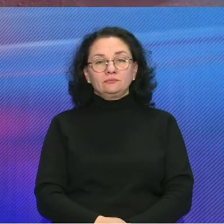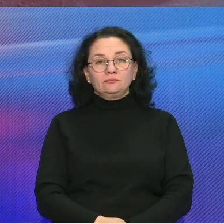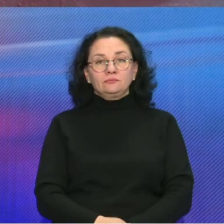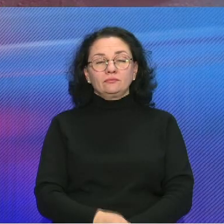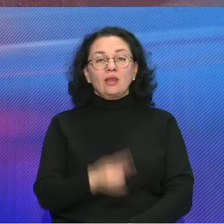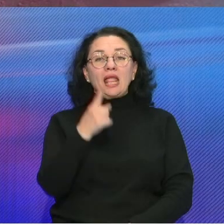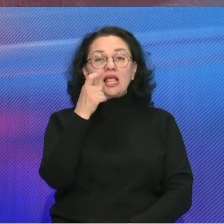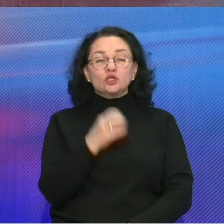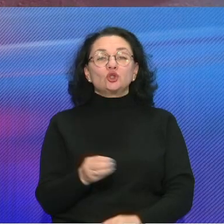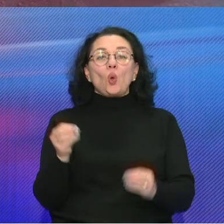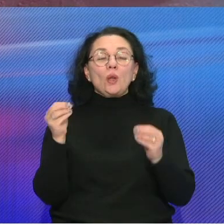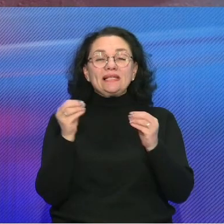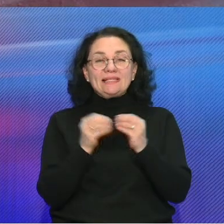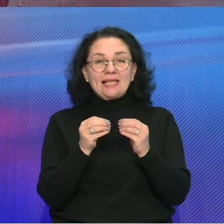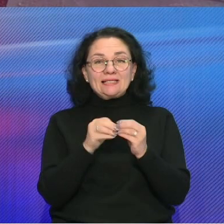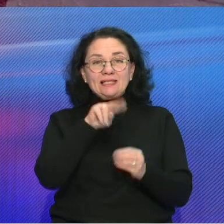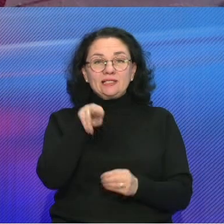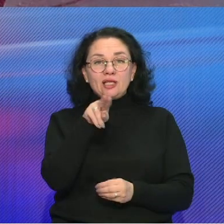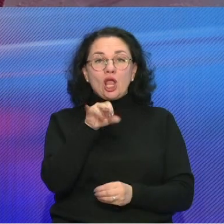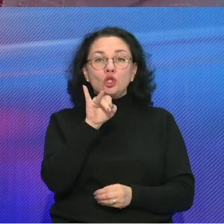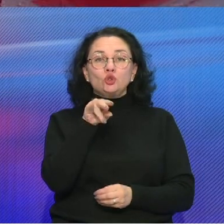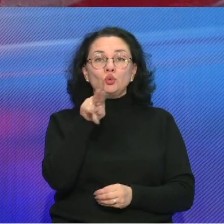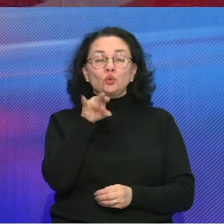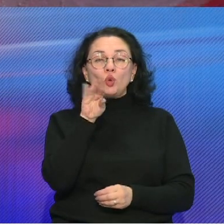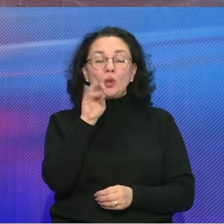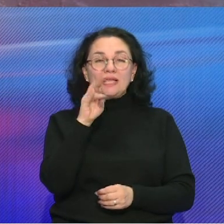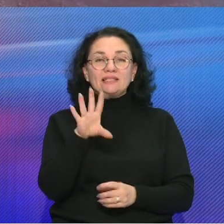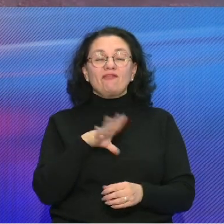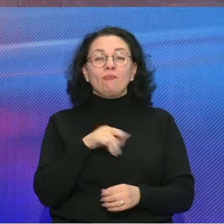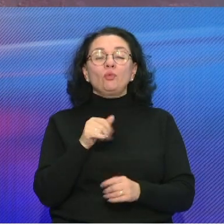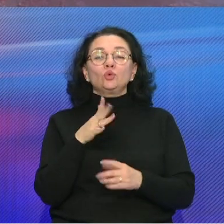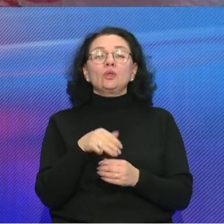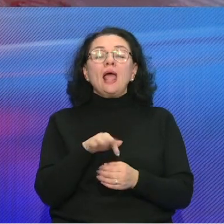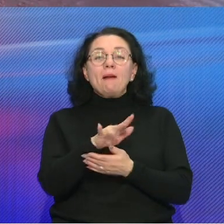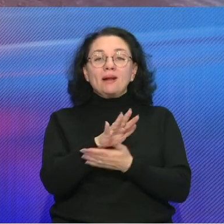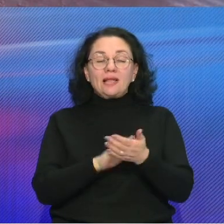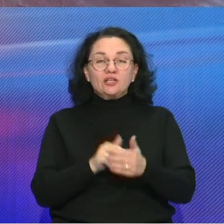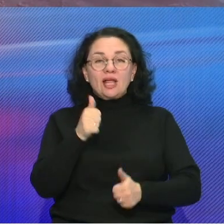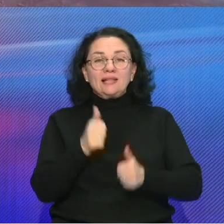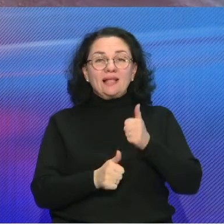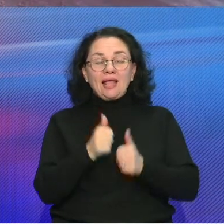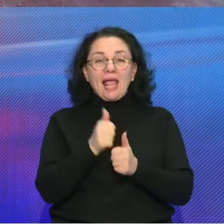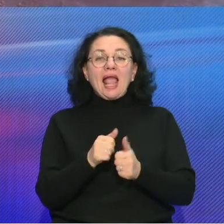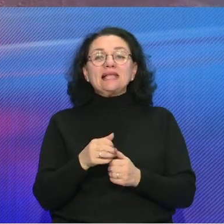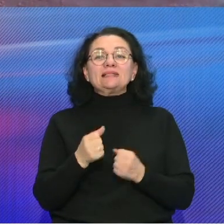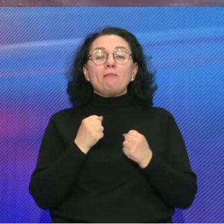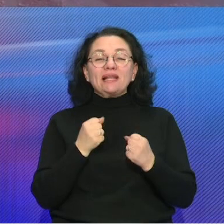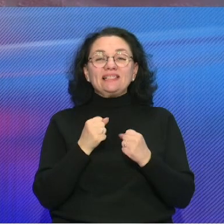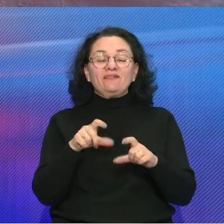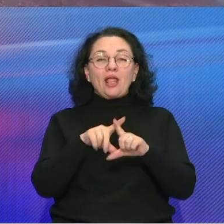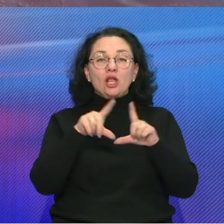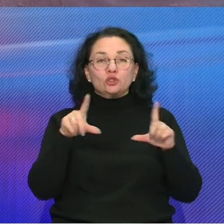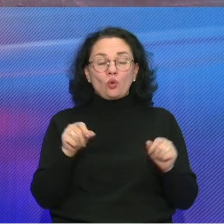Сто 110 дзюдаістаў з розных раёнаў вобласці спаборнічаюць у спартакіядзе дзіцяча-юнацкіх спартыўных школ сярод юнакоў